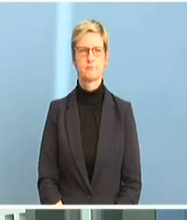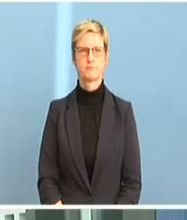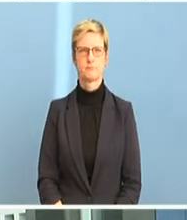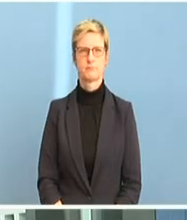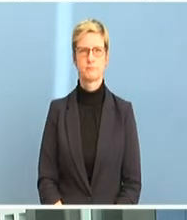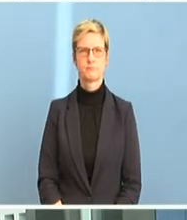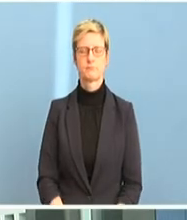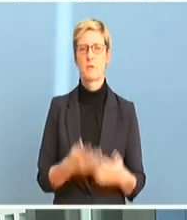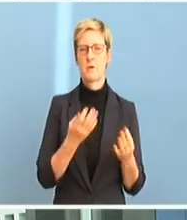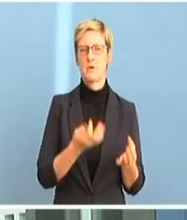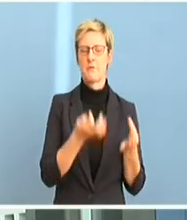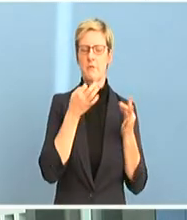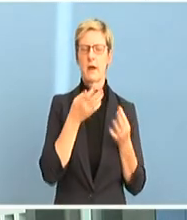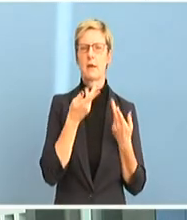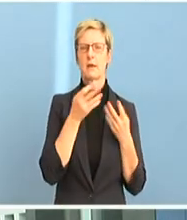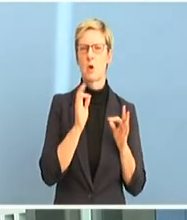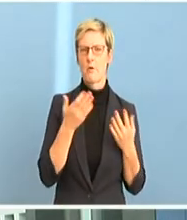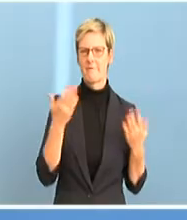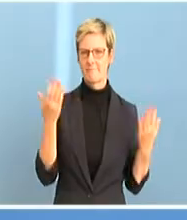Dieter Werde,